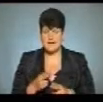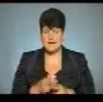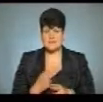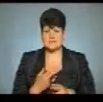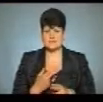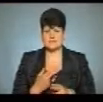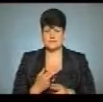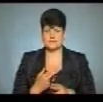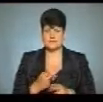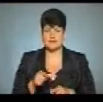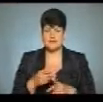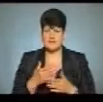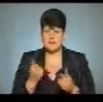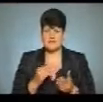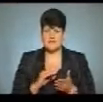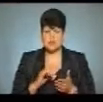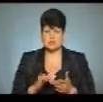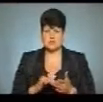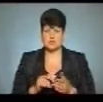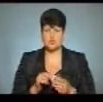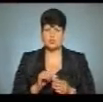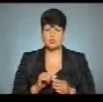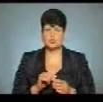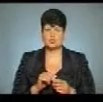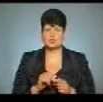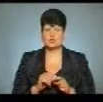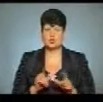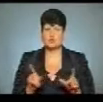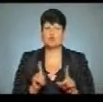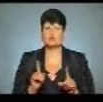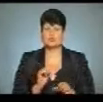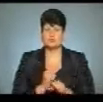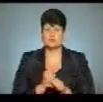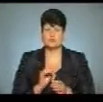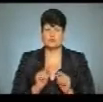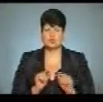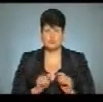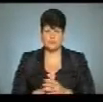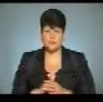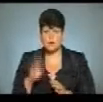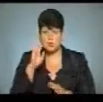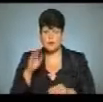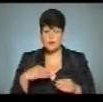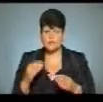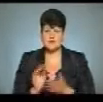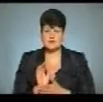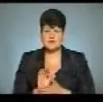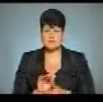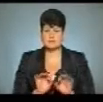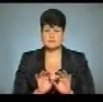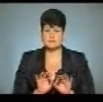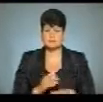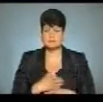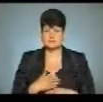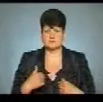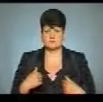які не містять відомості про установу, яка здійснена друк даних матеріалів. Повідомлення, ми реагуємо на дане повідомлення. Хлопець, який роздавав газети, давати коментарі